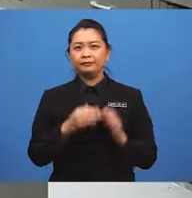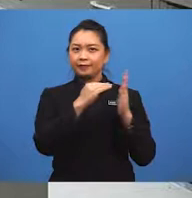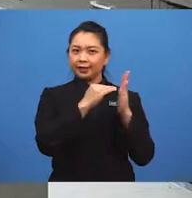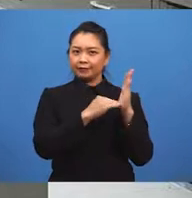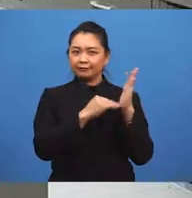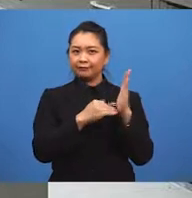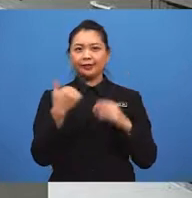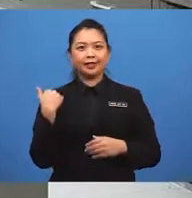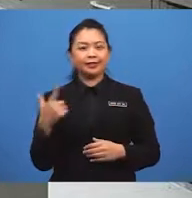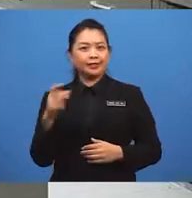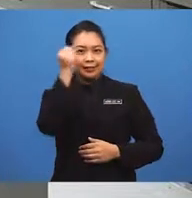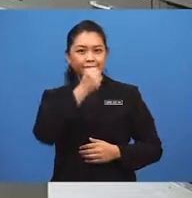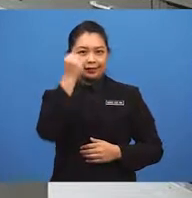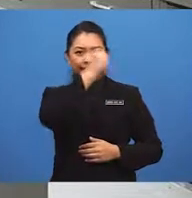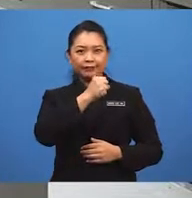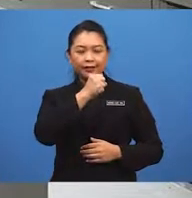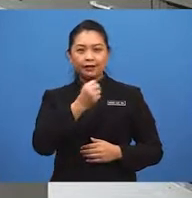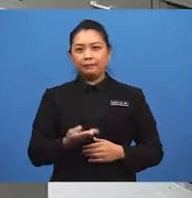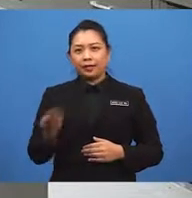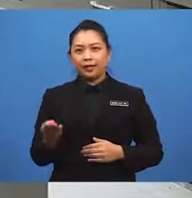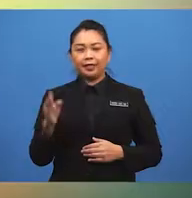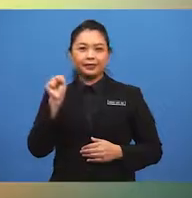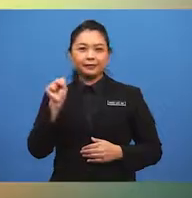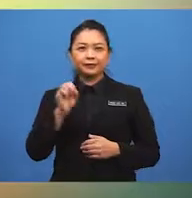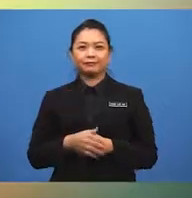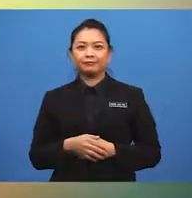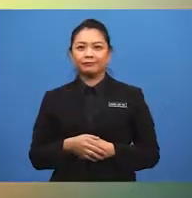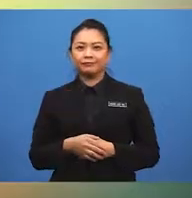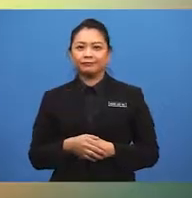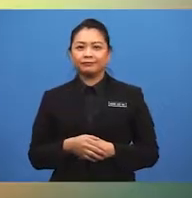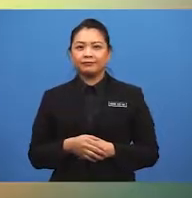Berikut adalah sifat-sifat bahan semiconductor.